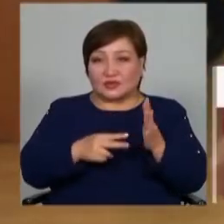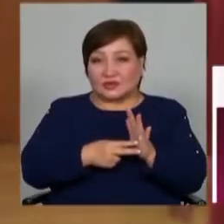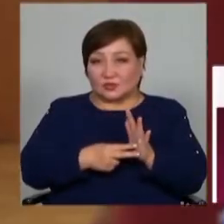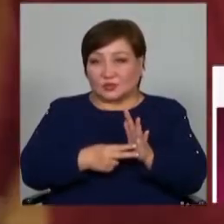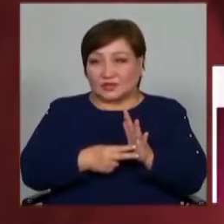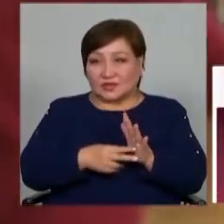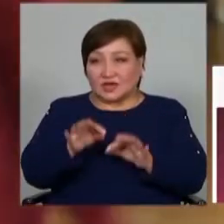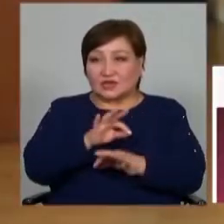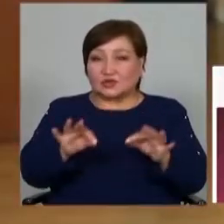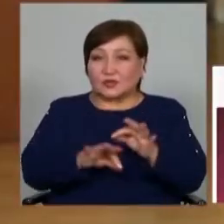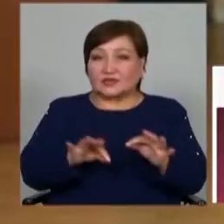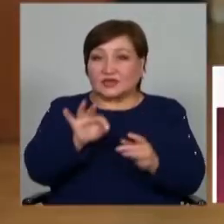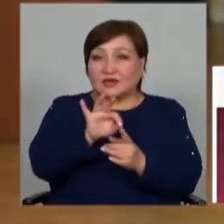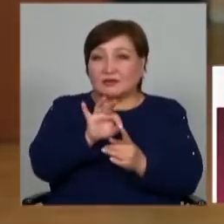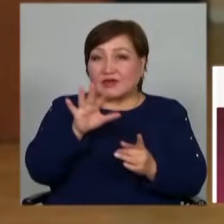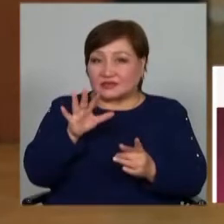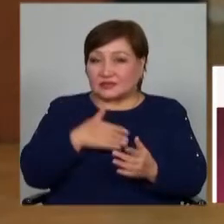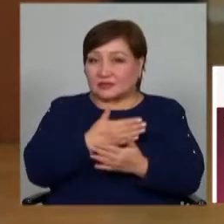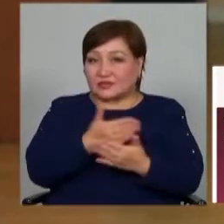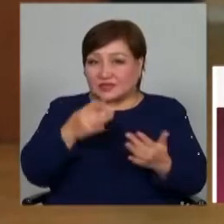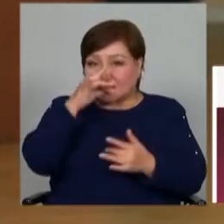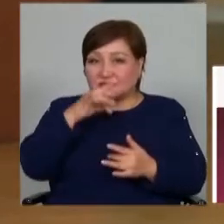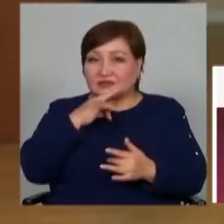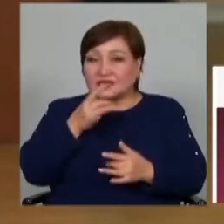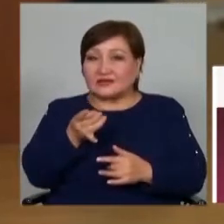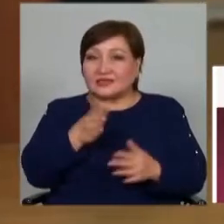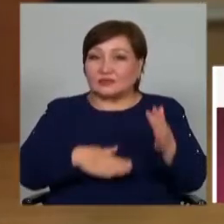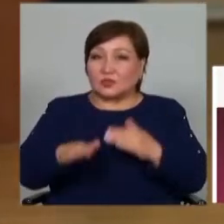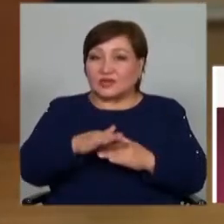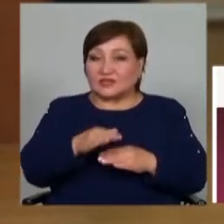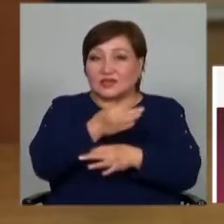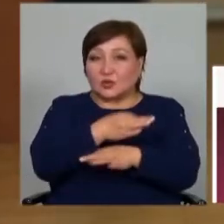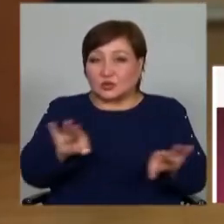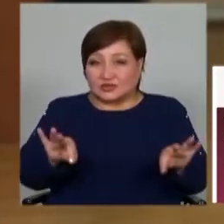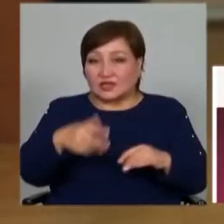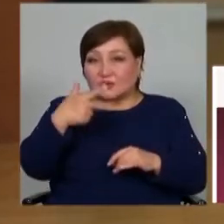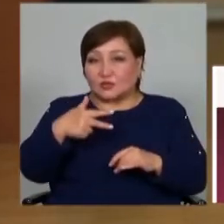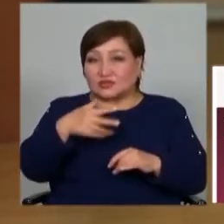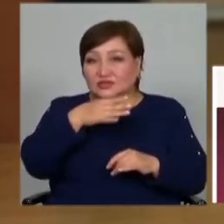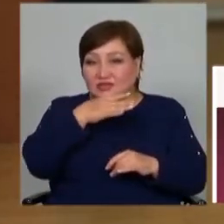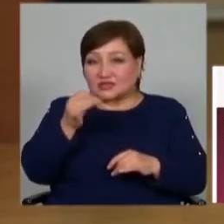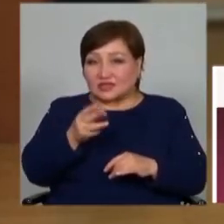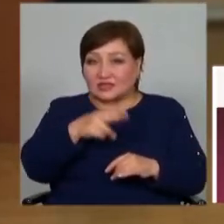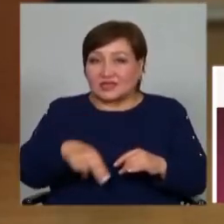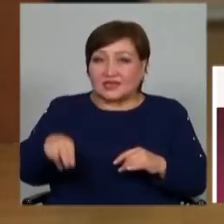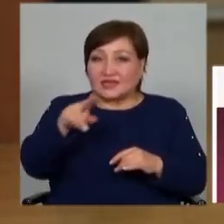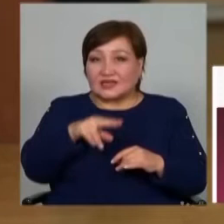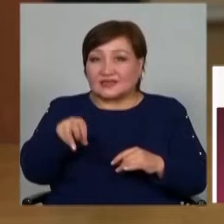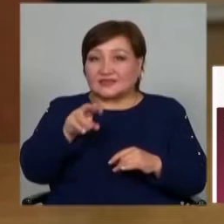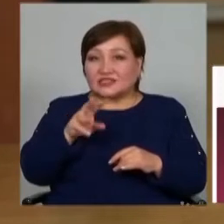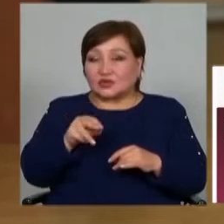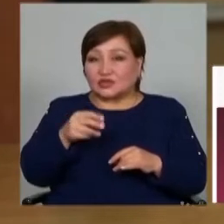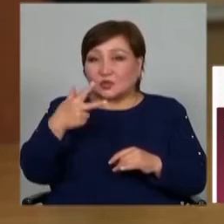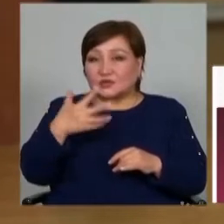Жобаның мақсаты біздің Қазақстан Республикасы тәуелсіздігінің 30 жылдығы және 1990-ның 35 жылдығы